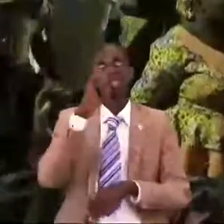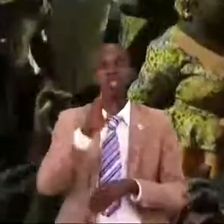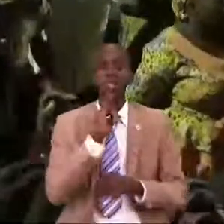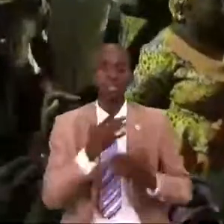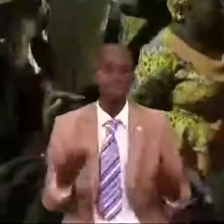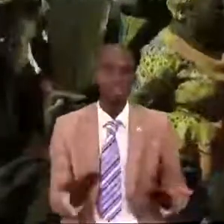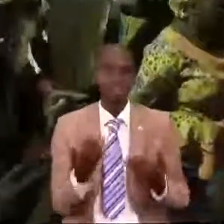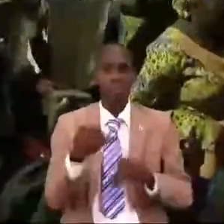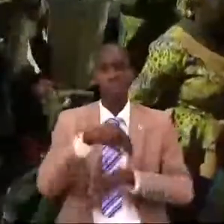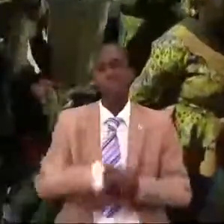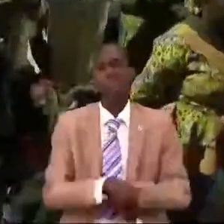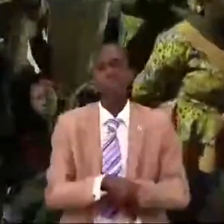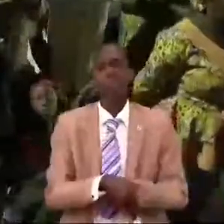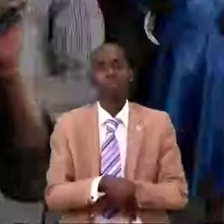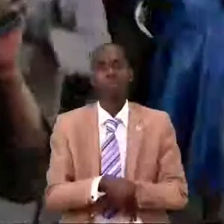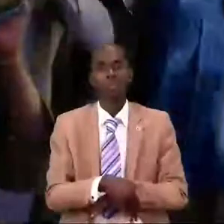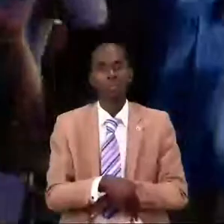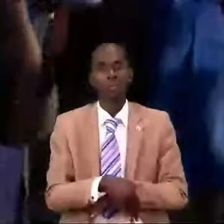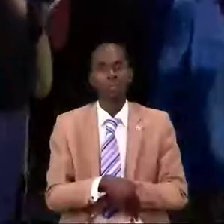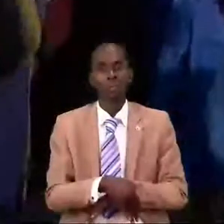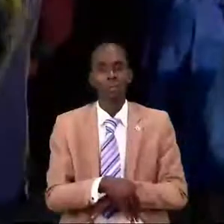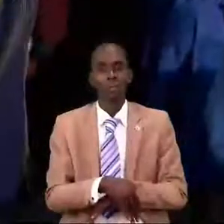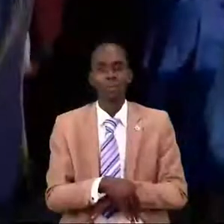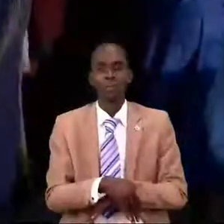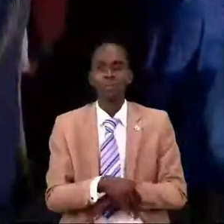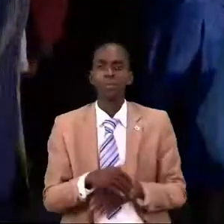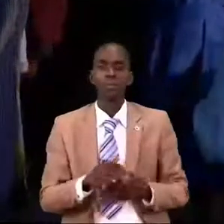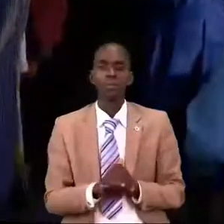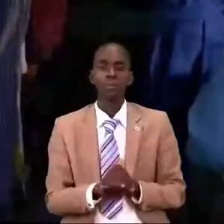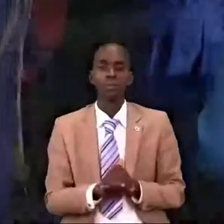Ceux qui sont tout droit ont porté ta voix, je dis, il est là ce soir.